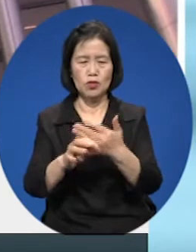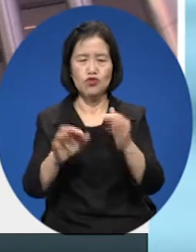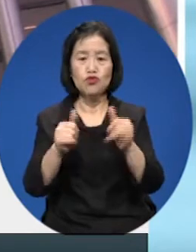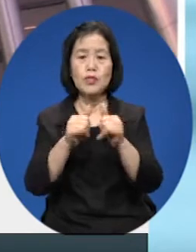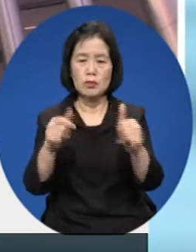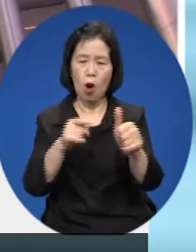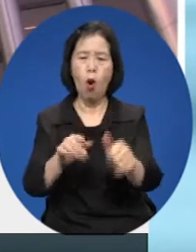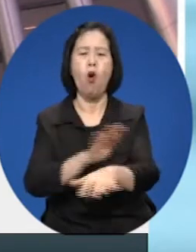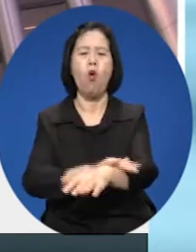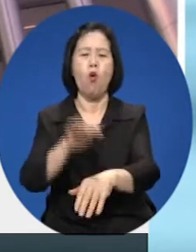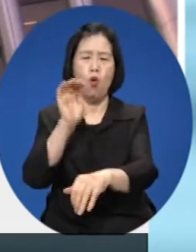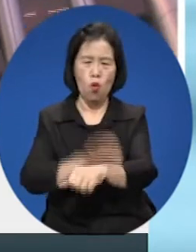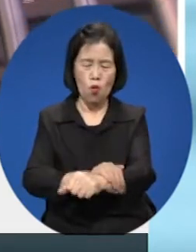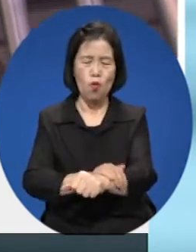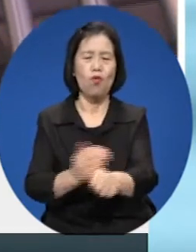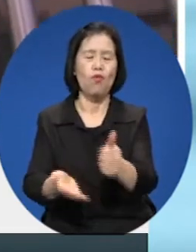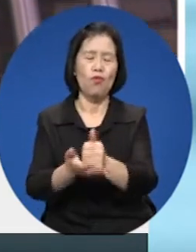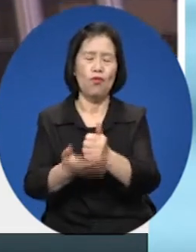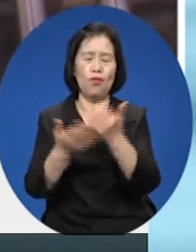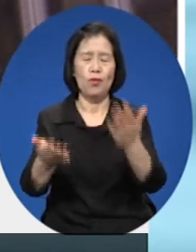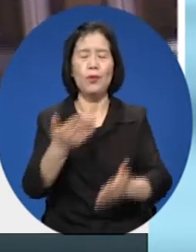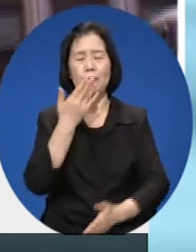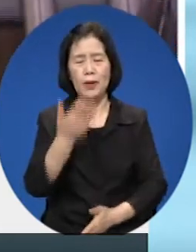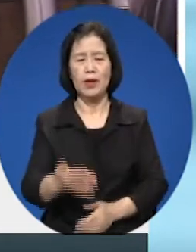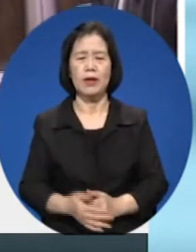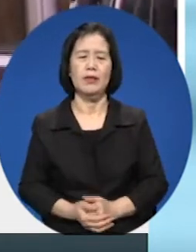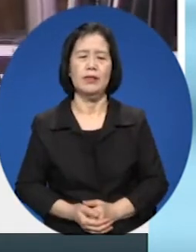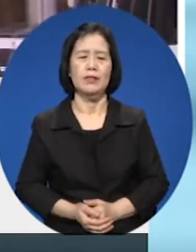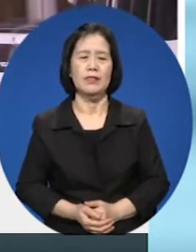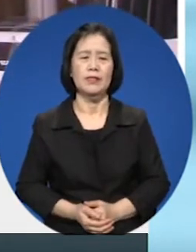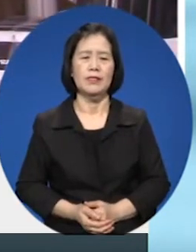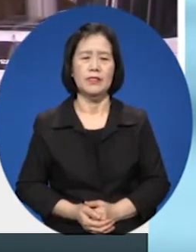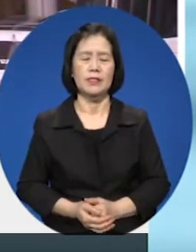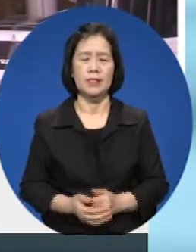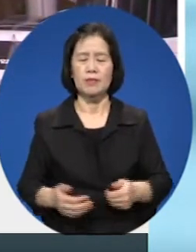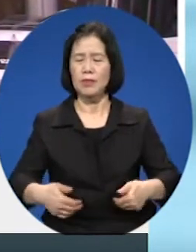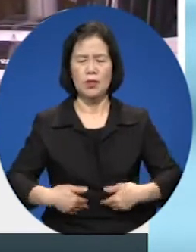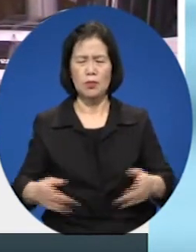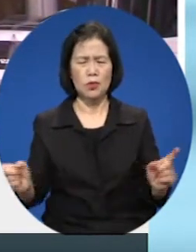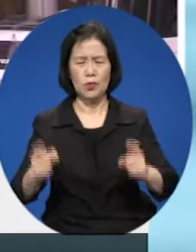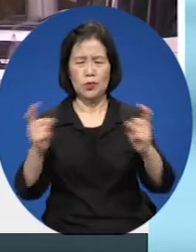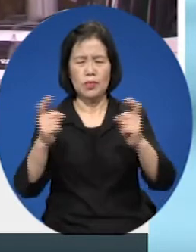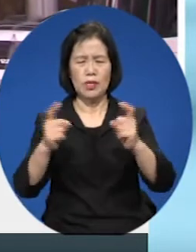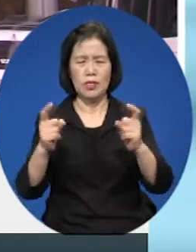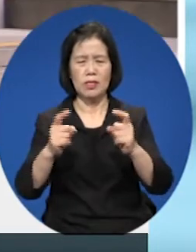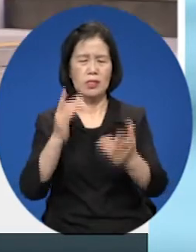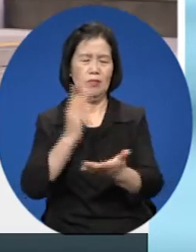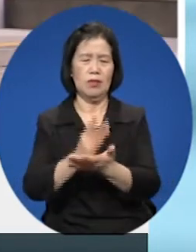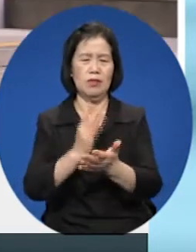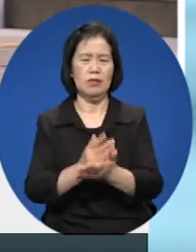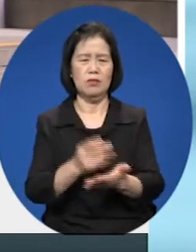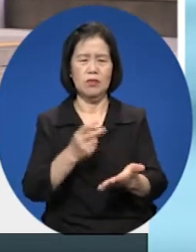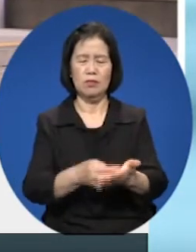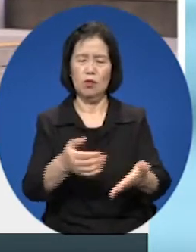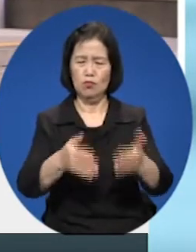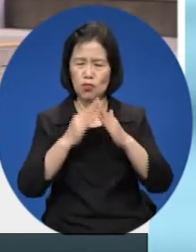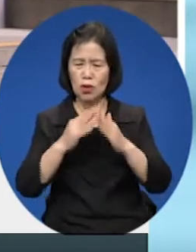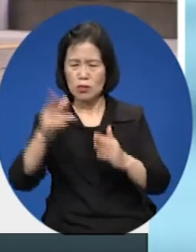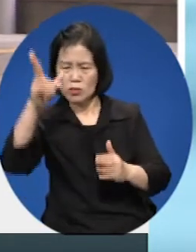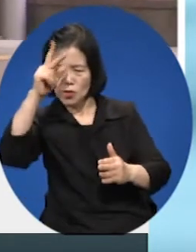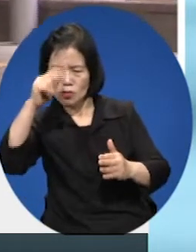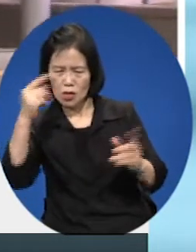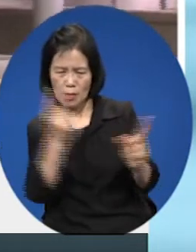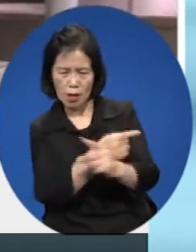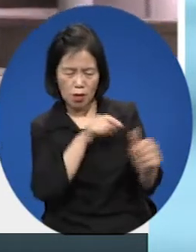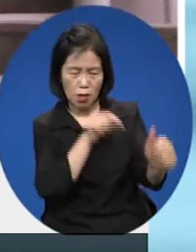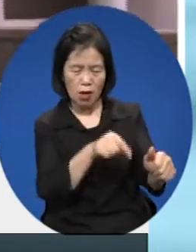잘하고 있구나 이런 생각을 하지 않겠습니까 그래서 이런 부어 뭐 이렇게 필요 없는 논쟁을 벌일 수 없다고 생각해요 입법부가 하는 일을 경찰 바꿀 수